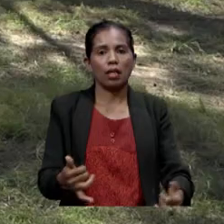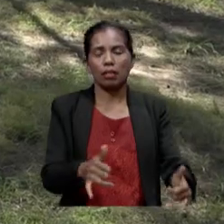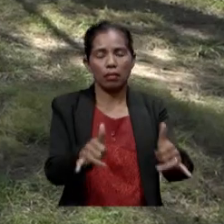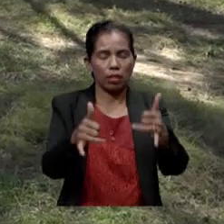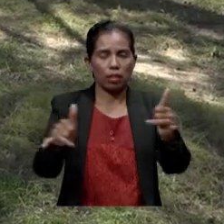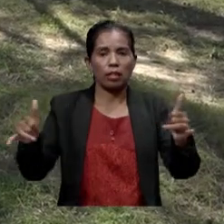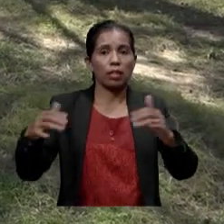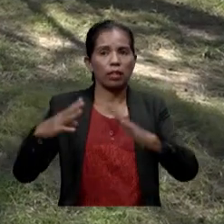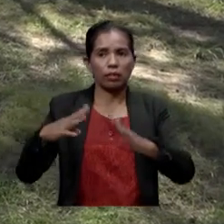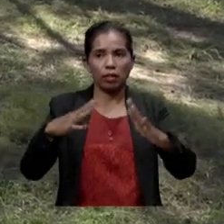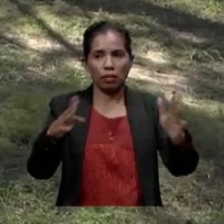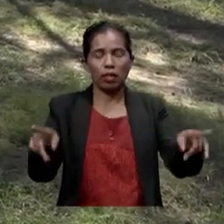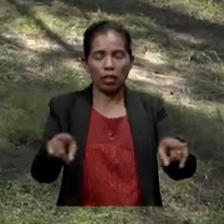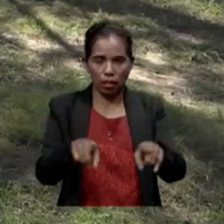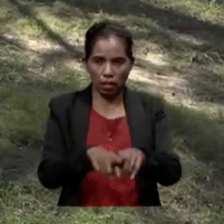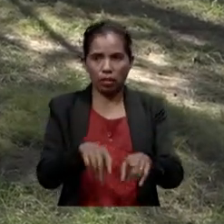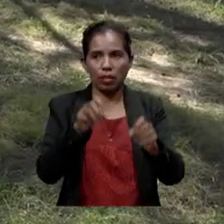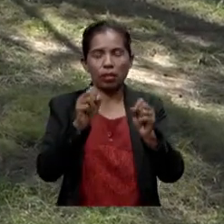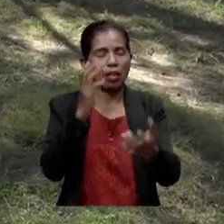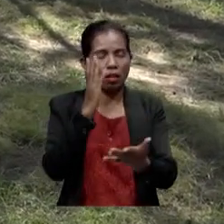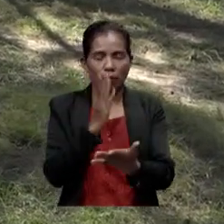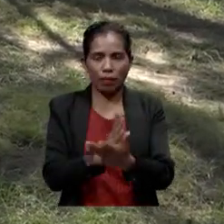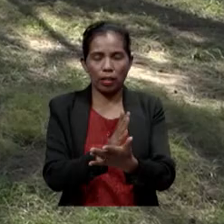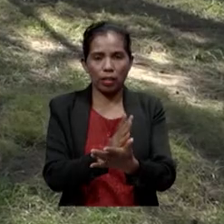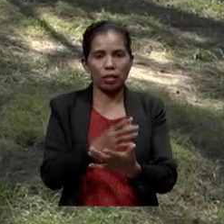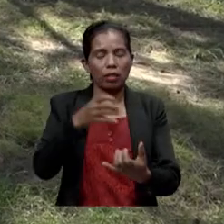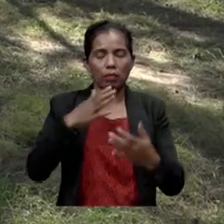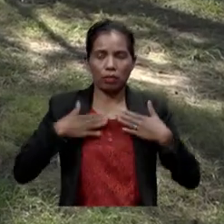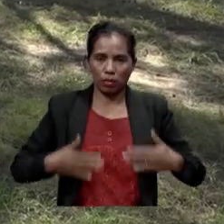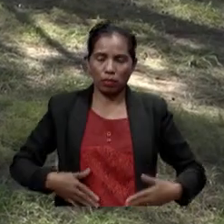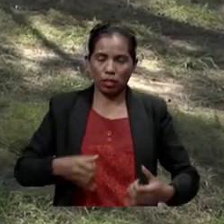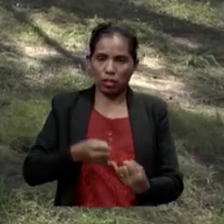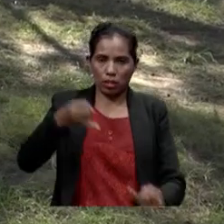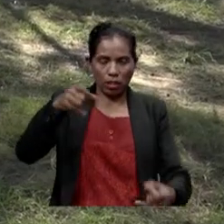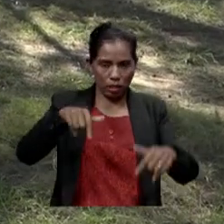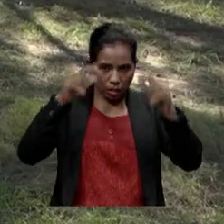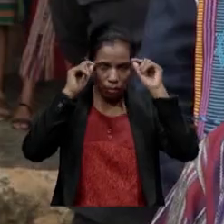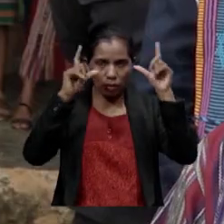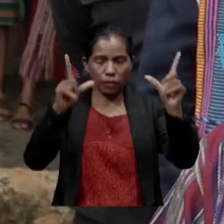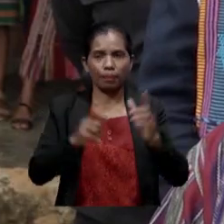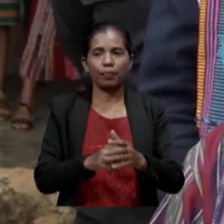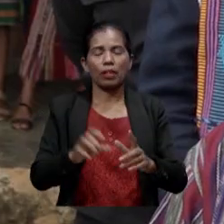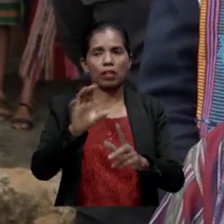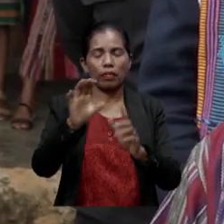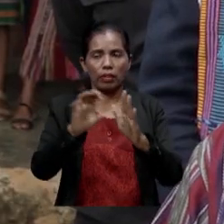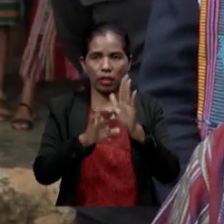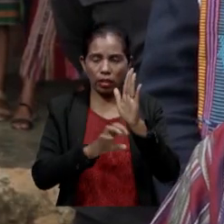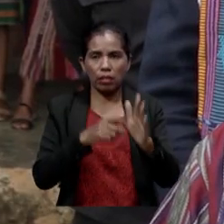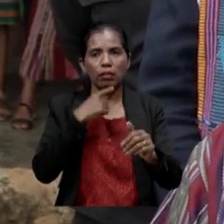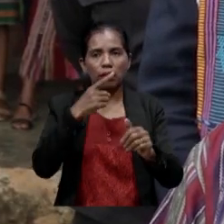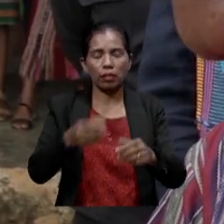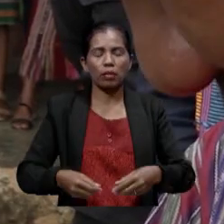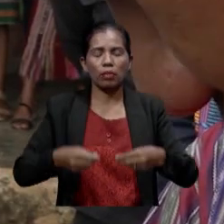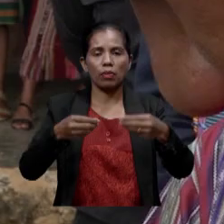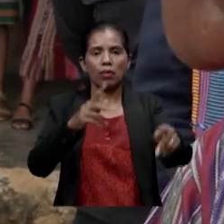Palácio Presidencial ludar meus ida hodi kombate manutrisang ia Timor Leste. Alen nene se festa dumos deklara hakarak fo espasu